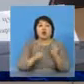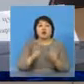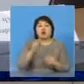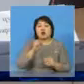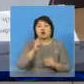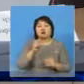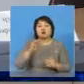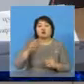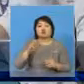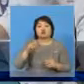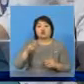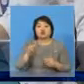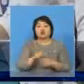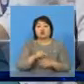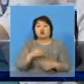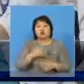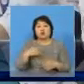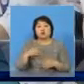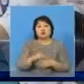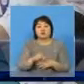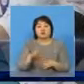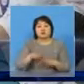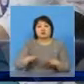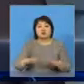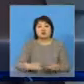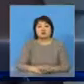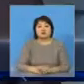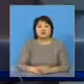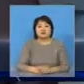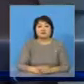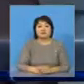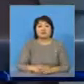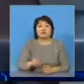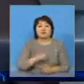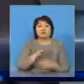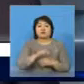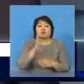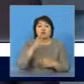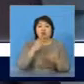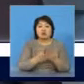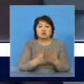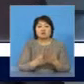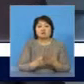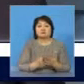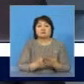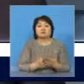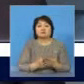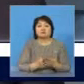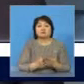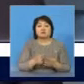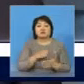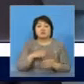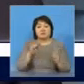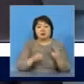оксида азота для лечения легочной гипертензии для детей. Ну, на мастер-классе будет показан сам